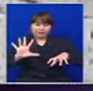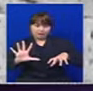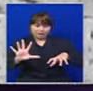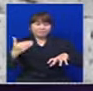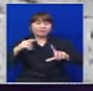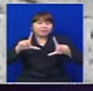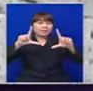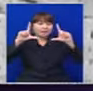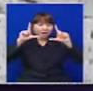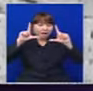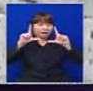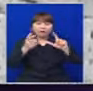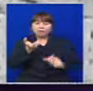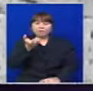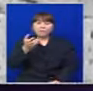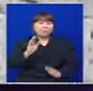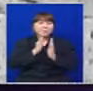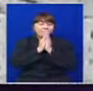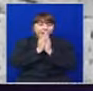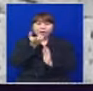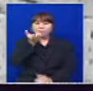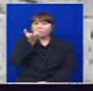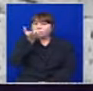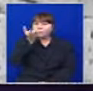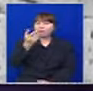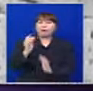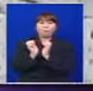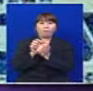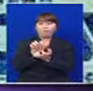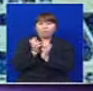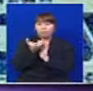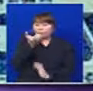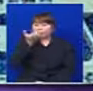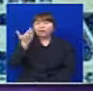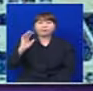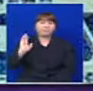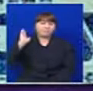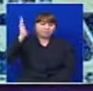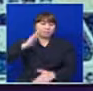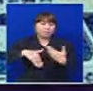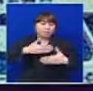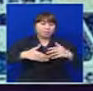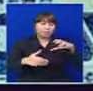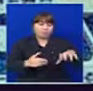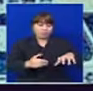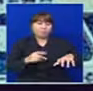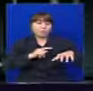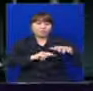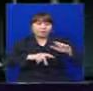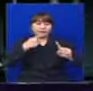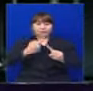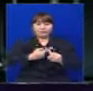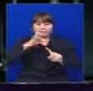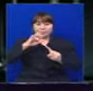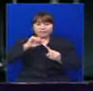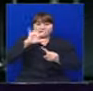ญลักษณ์พระอินทร์เป่าสังต่อมาพัฒนาเป็นสำนักงานโฆษณาการและเป็นกรมโฆษณาการเมื่อวันที่5กรกฎาคม